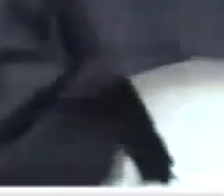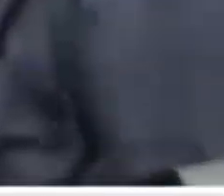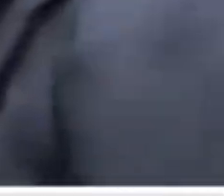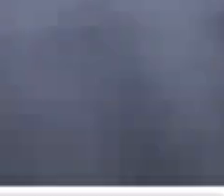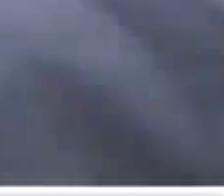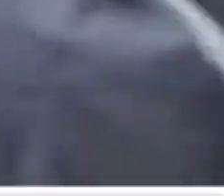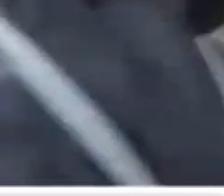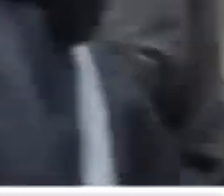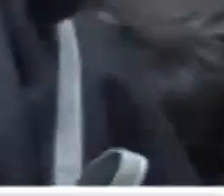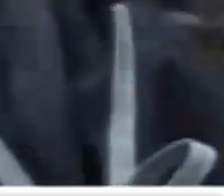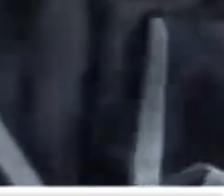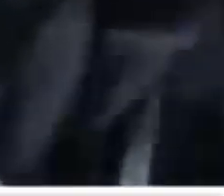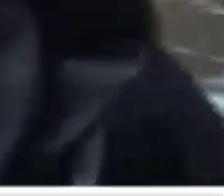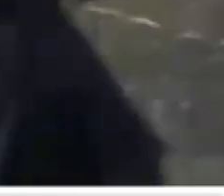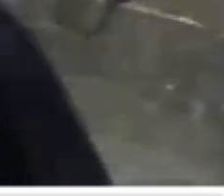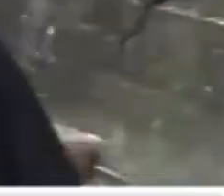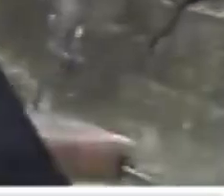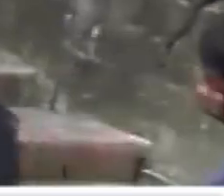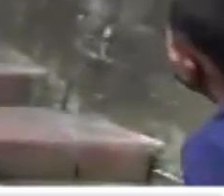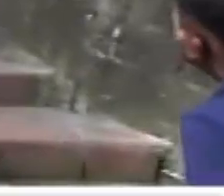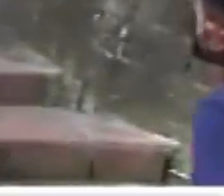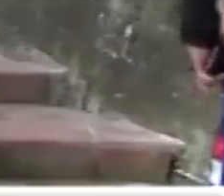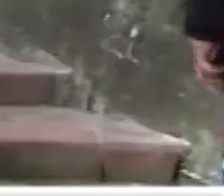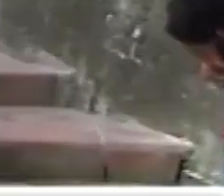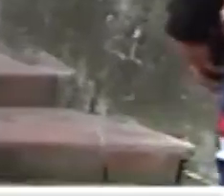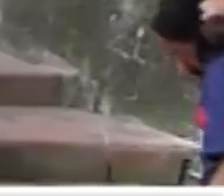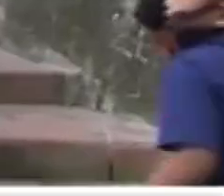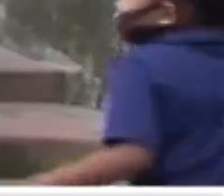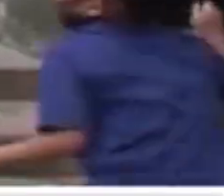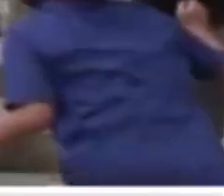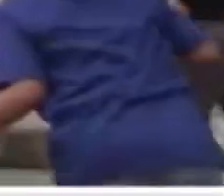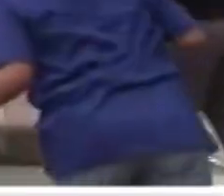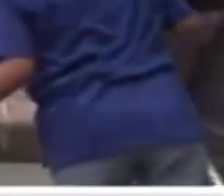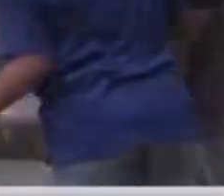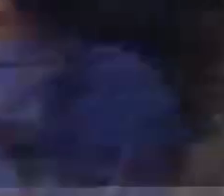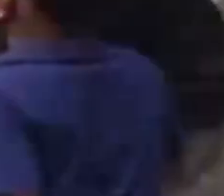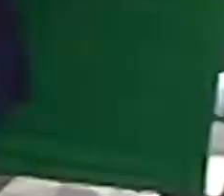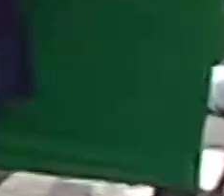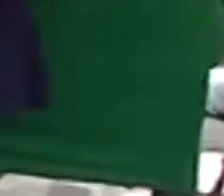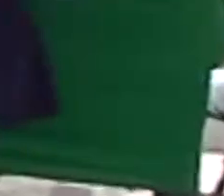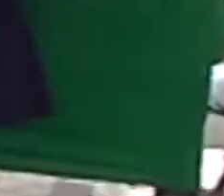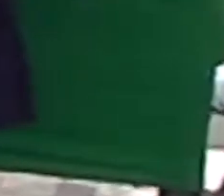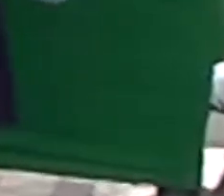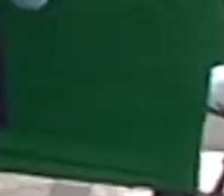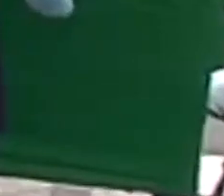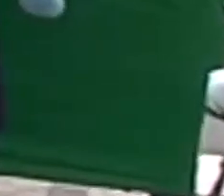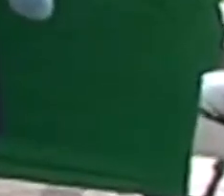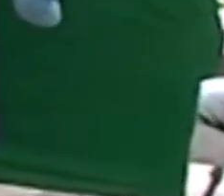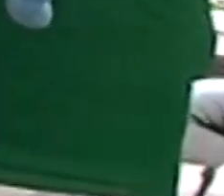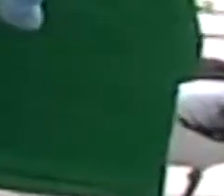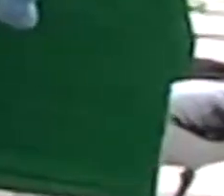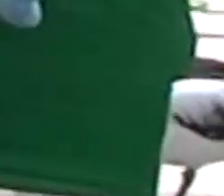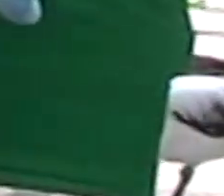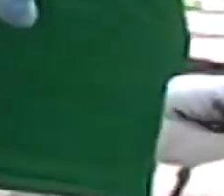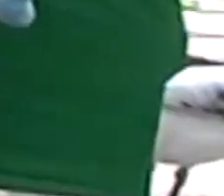wisatawan mancanegara dibanderol harga Rp100.000 dan promo ini berlangsung sampai dengan akhir September nanti. Pemirsa, setiap hari Bali Bird Park ini